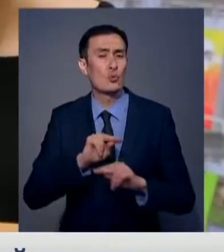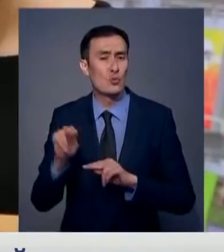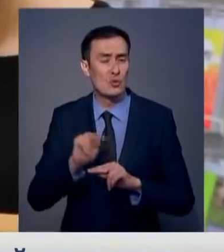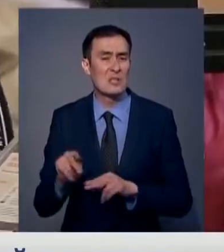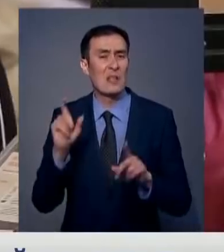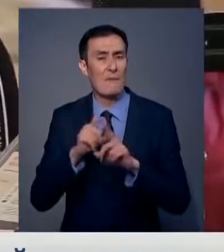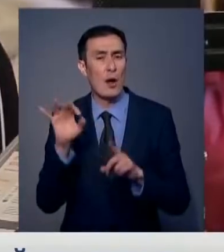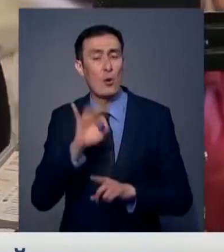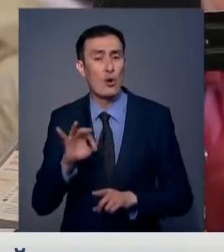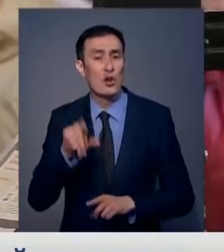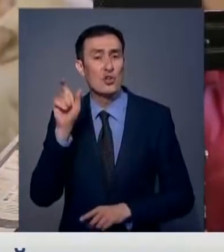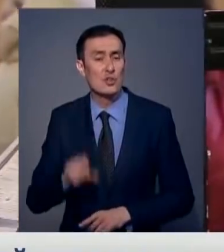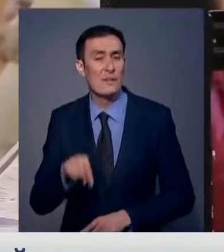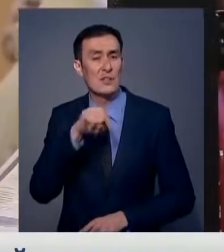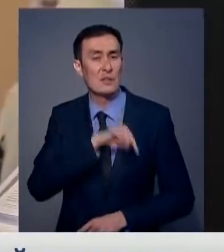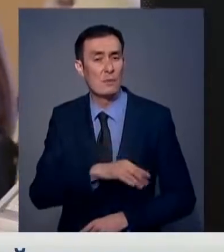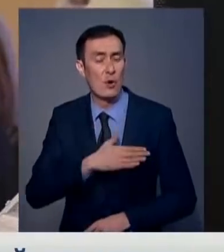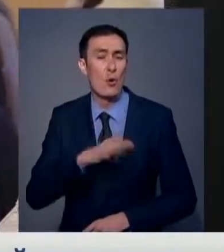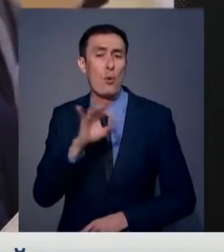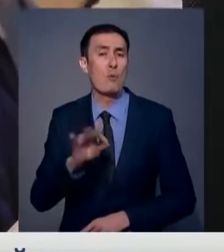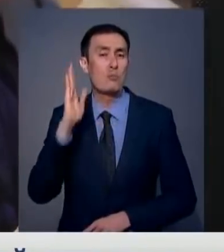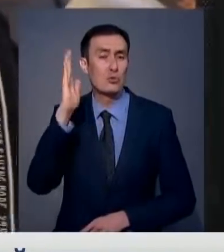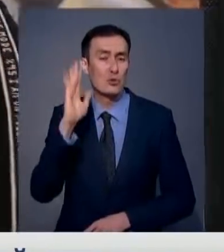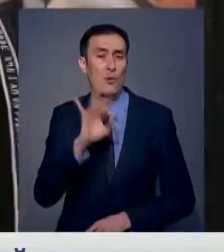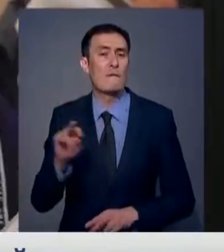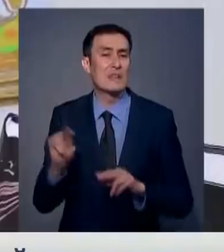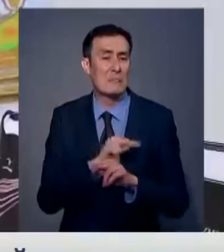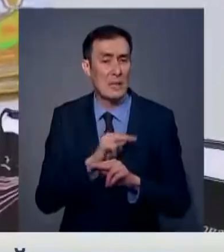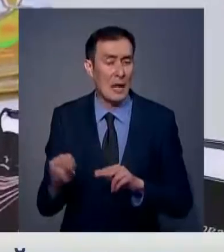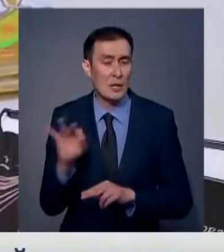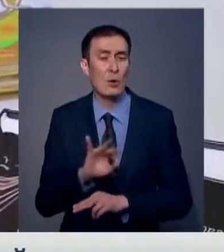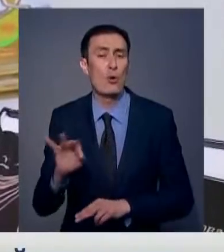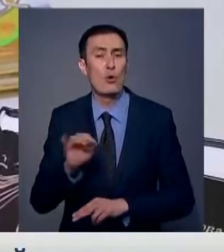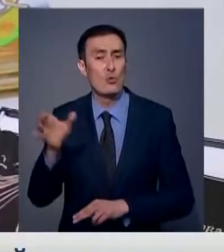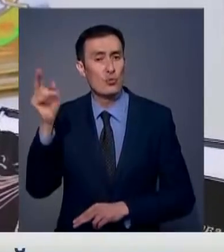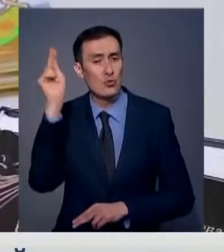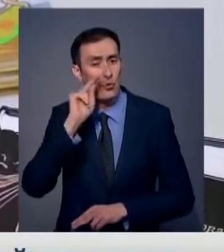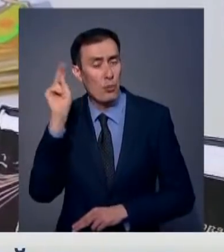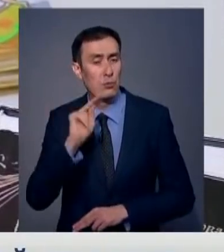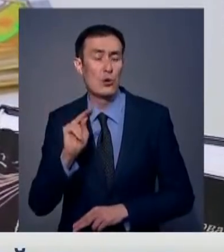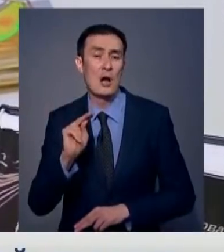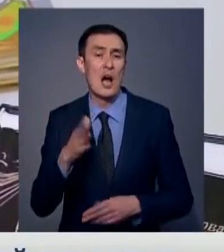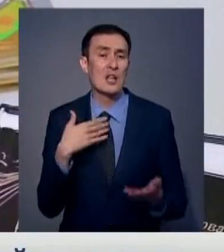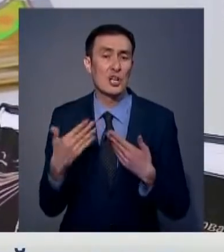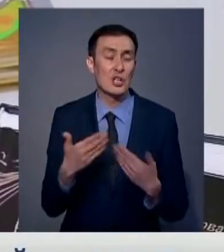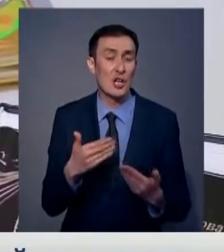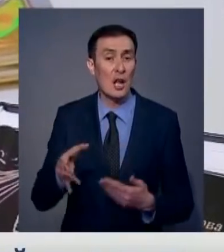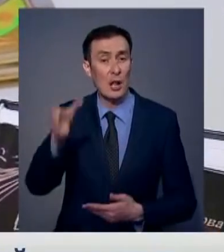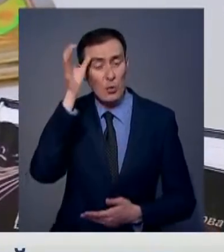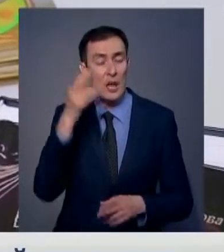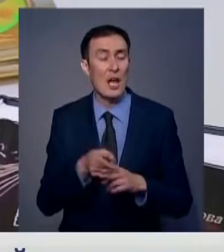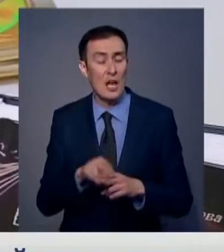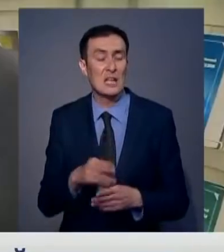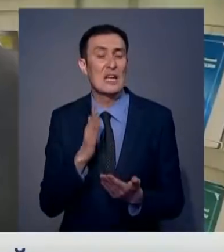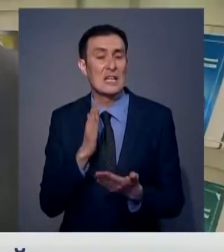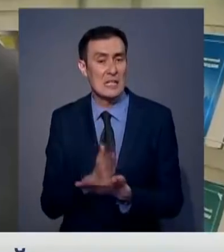про человеческую суть, про будущее, про воспитание, про учебу, про отношение к науке, она имеет